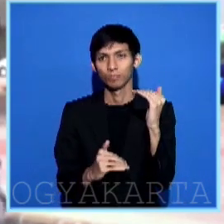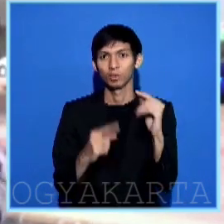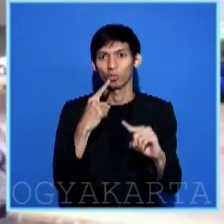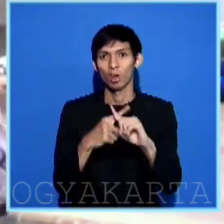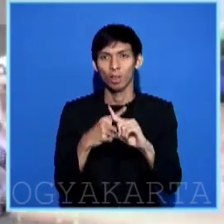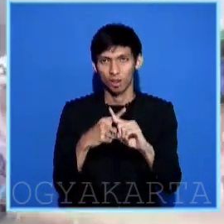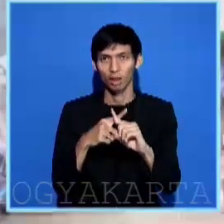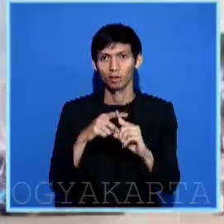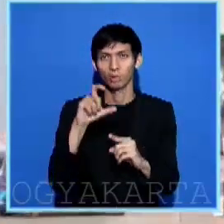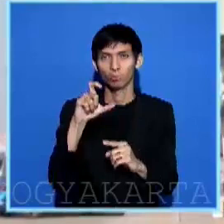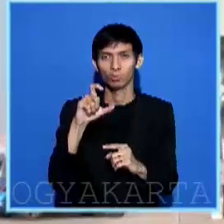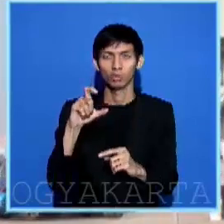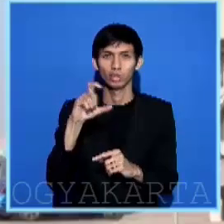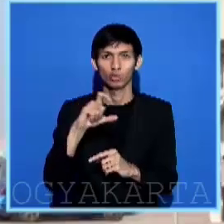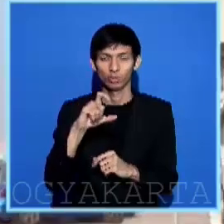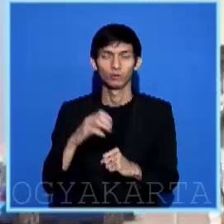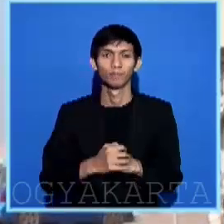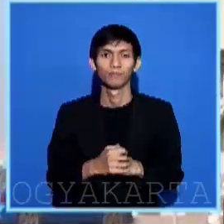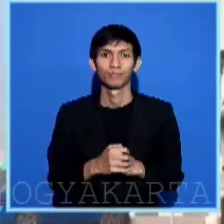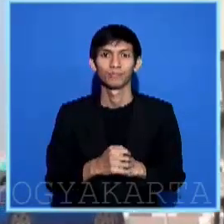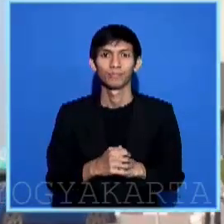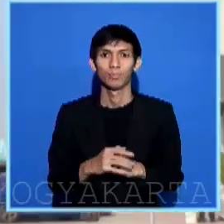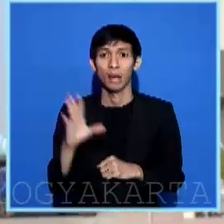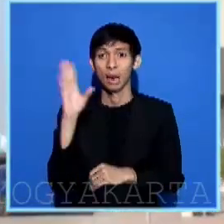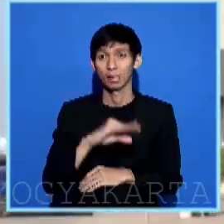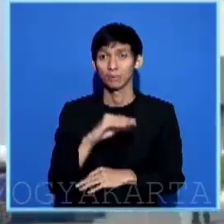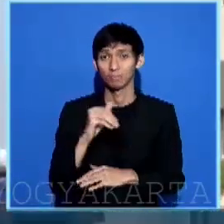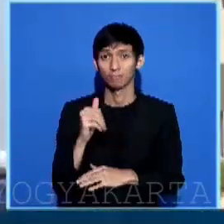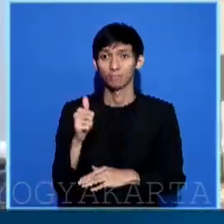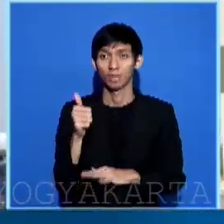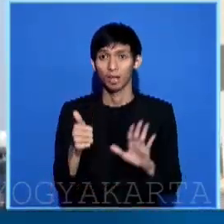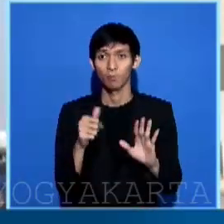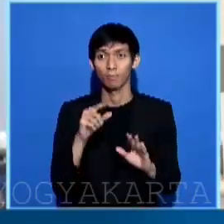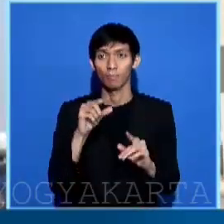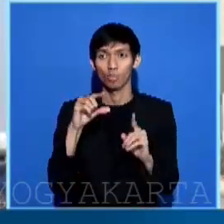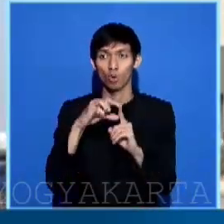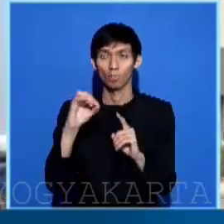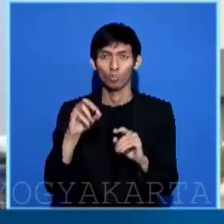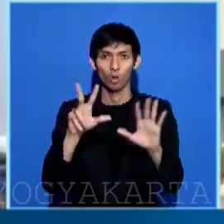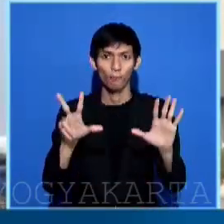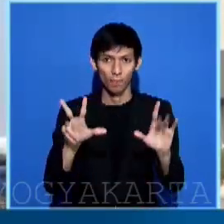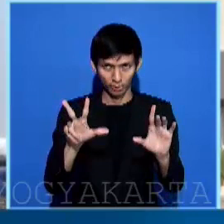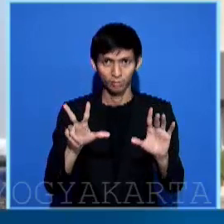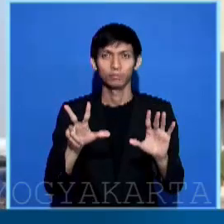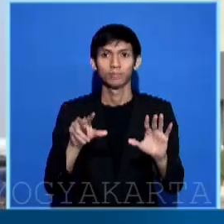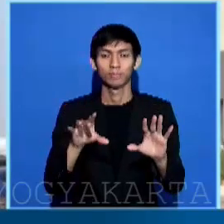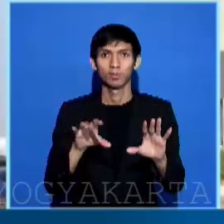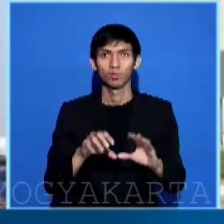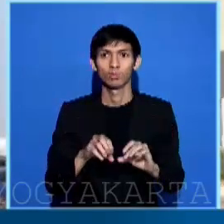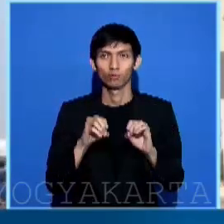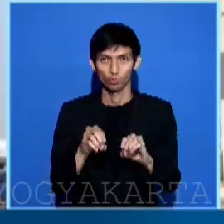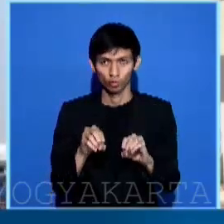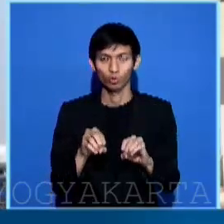Celcius ya Saudara memasuki hari keenam pelaksanaan kop 28 atau conference of parties eh